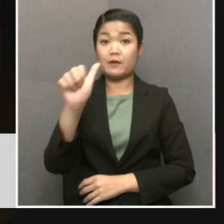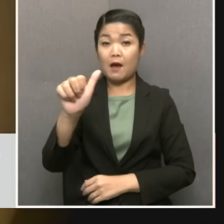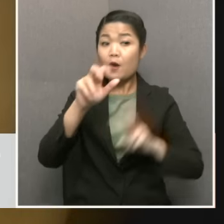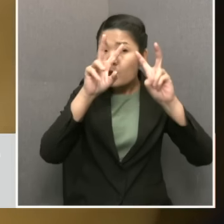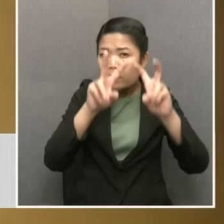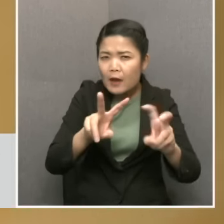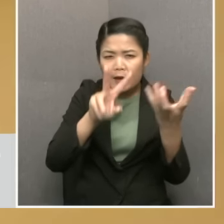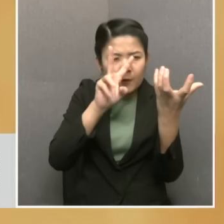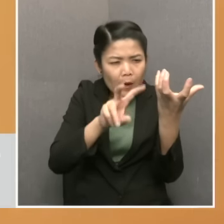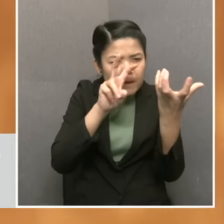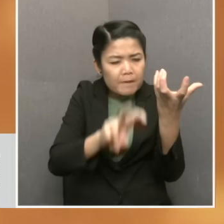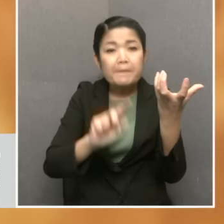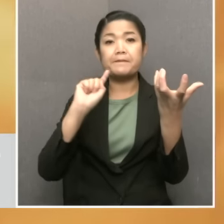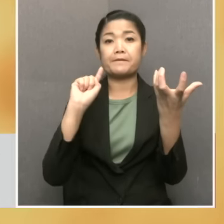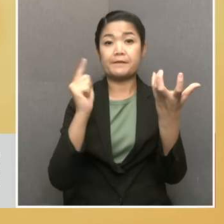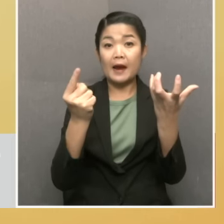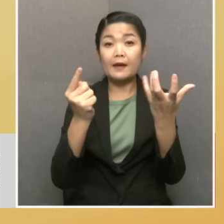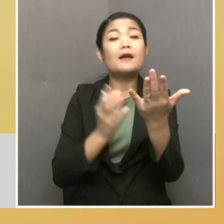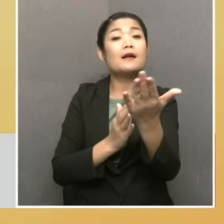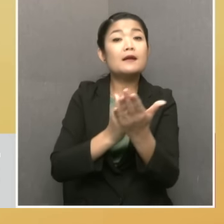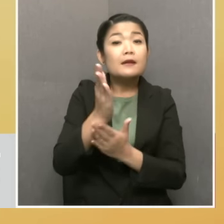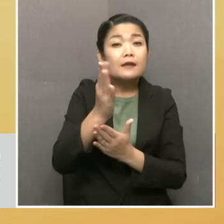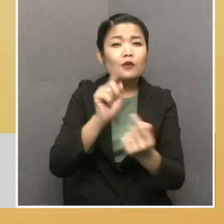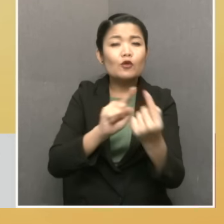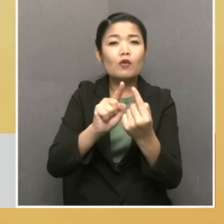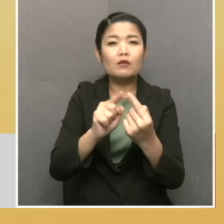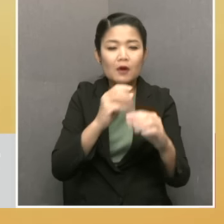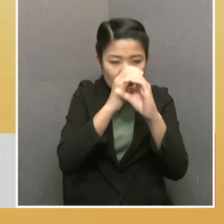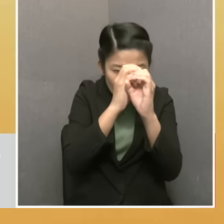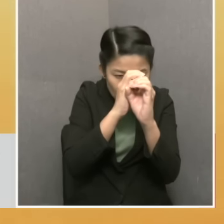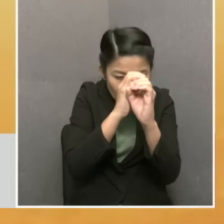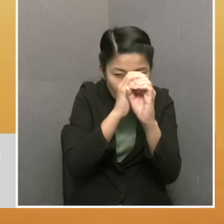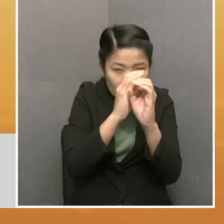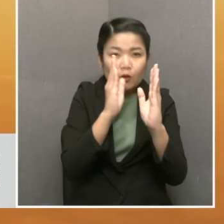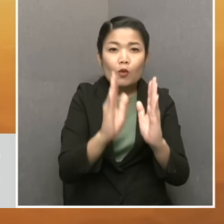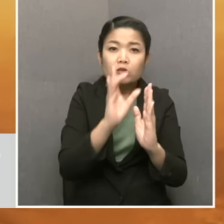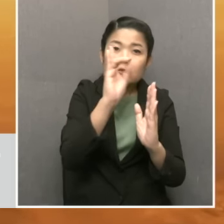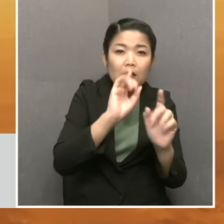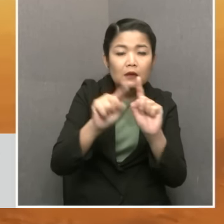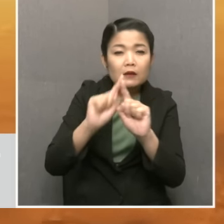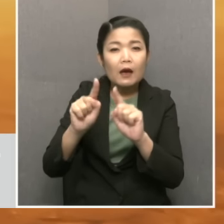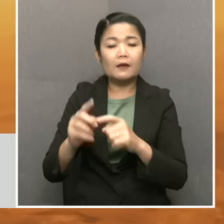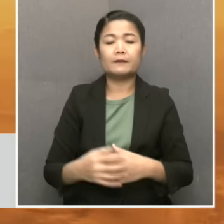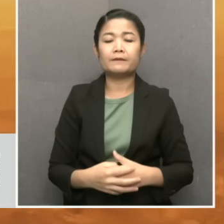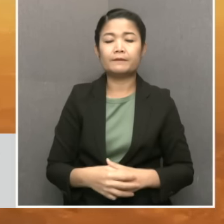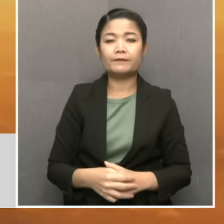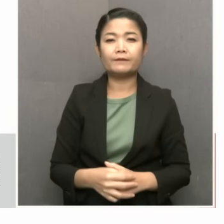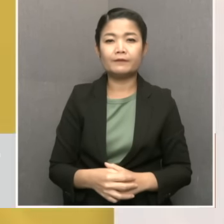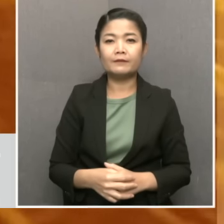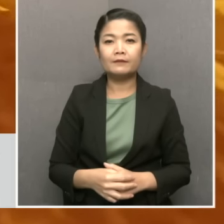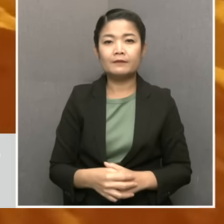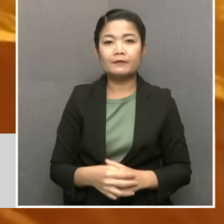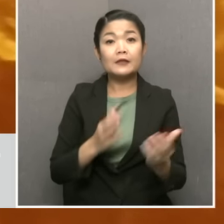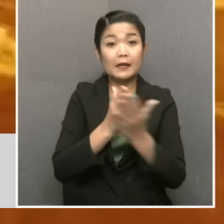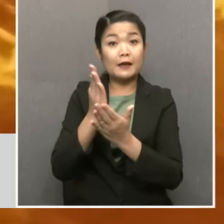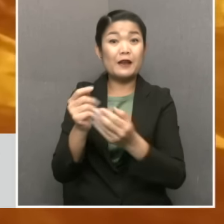ดาวศุขครั้งใหม่ทั้งในสาขาวิชาชีววิทยาและสาขาเคมีอินทรีย์ค่ะ